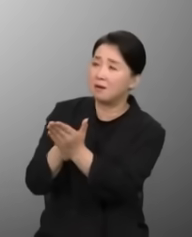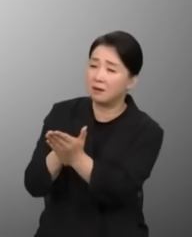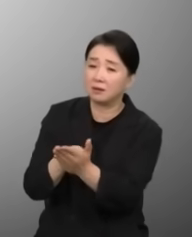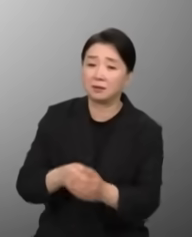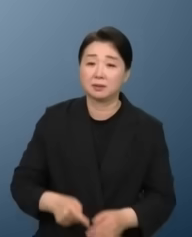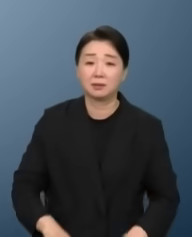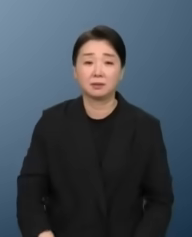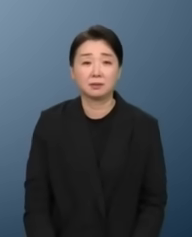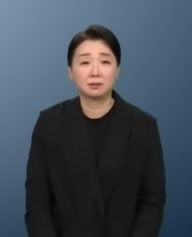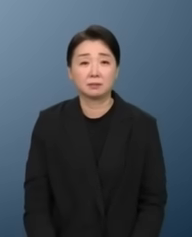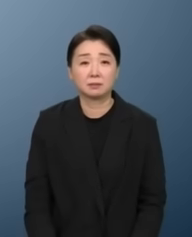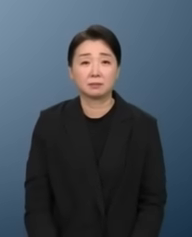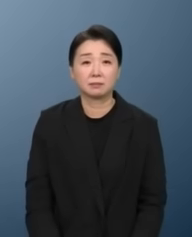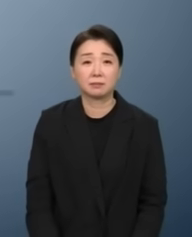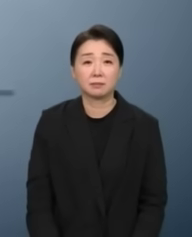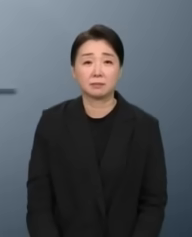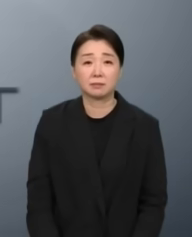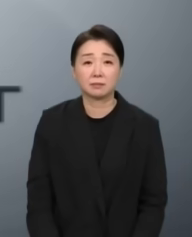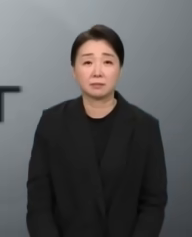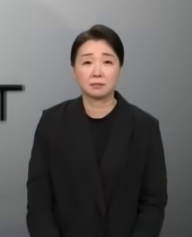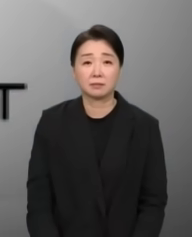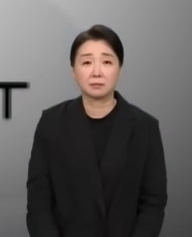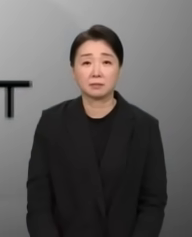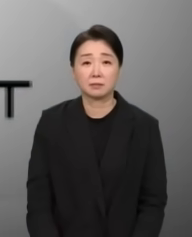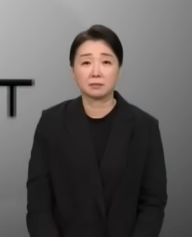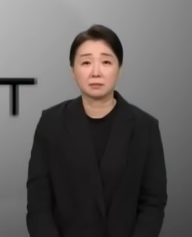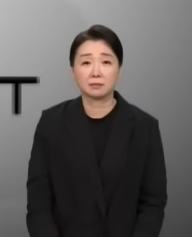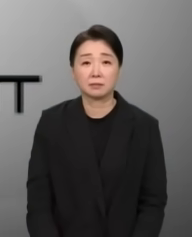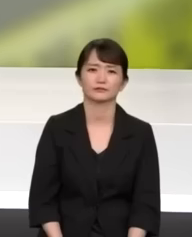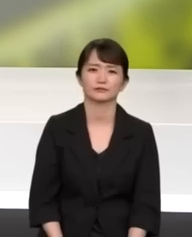바람입니다. JTBC 임예은입니다.